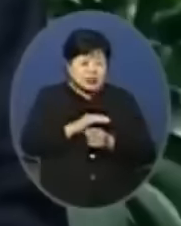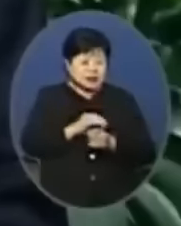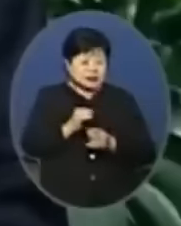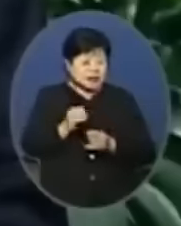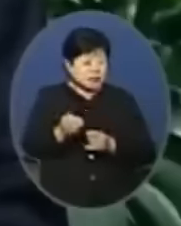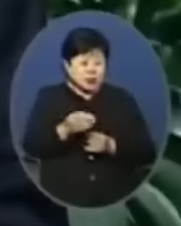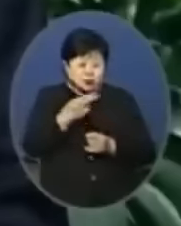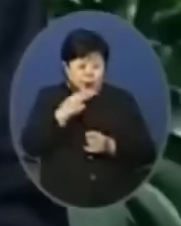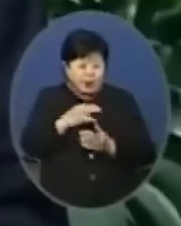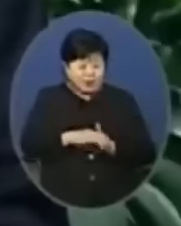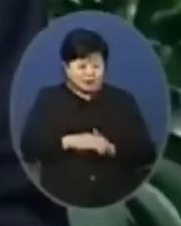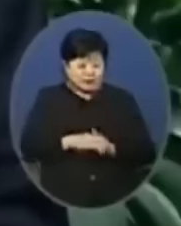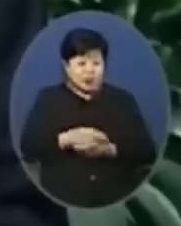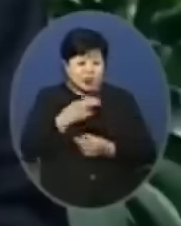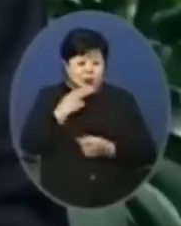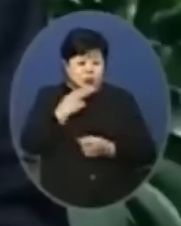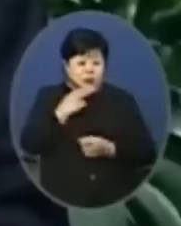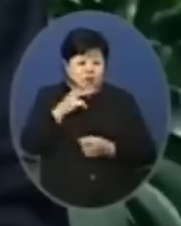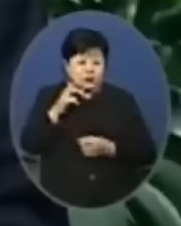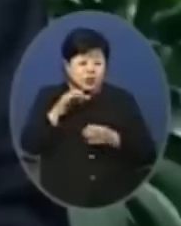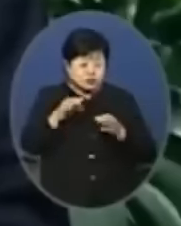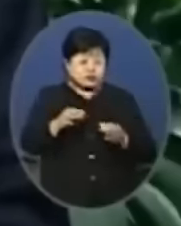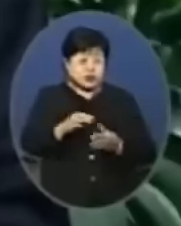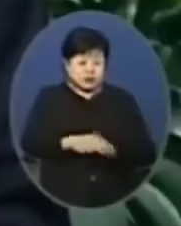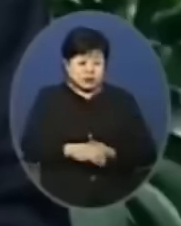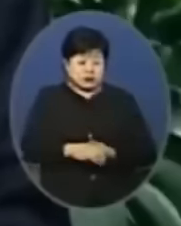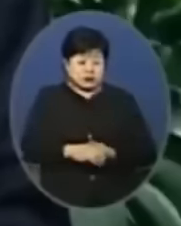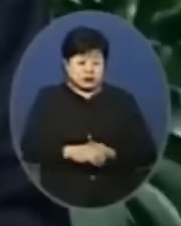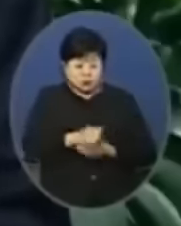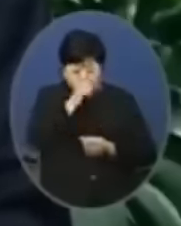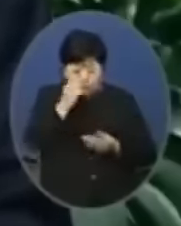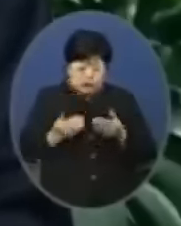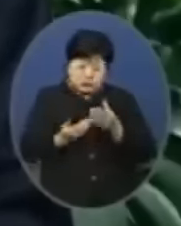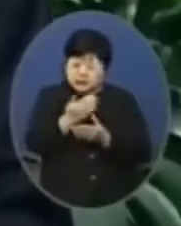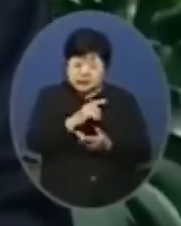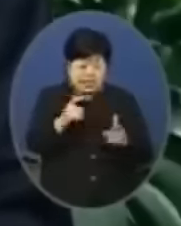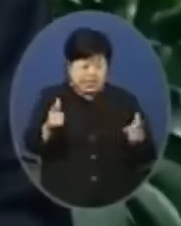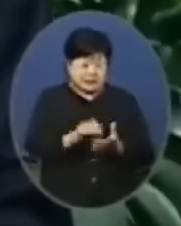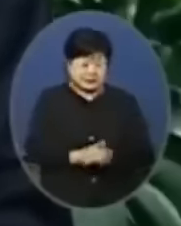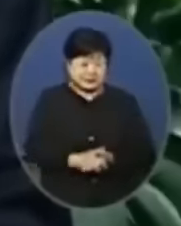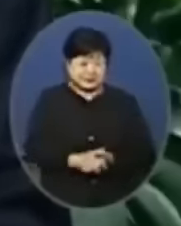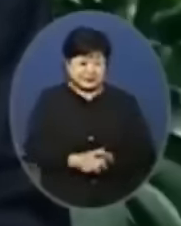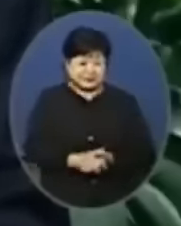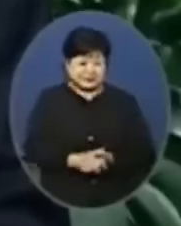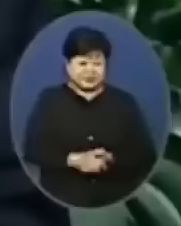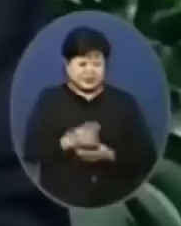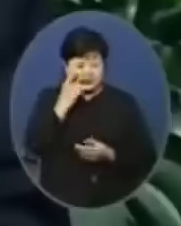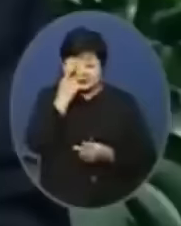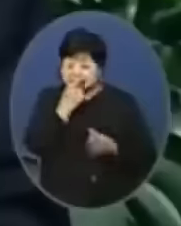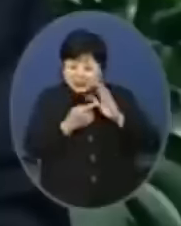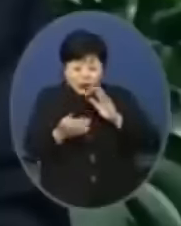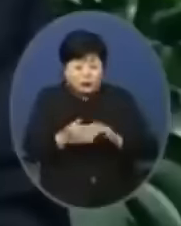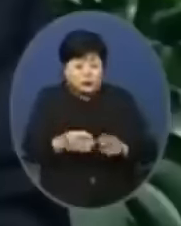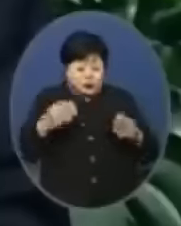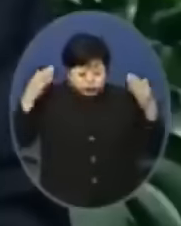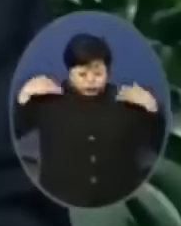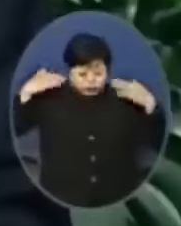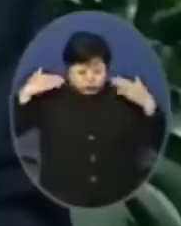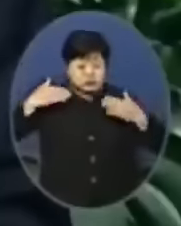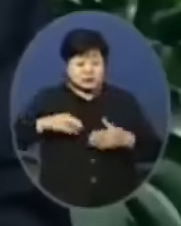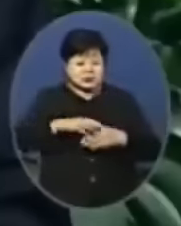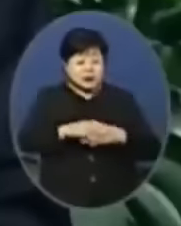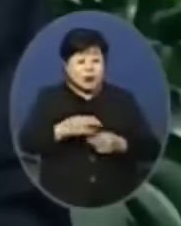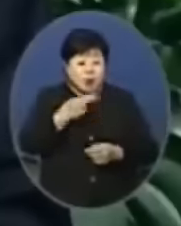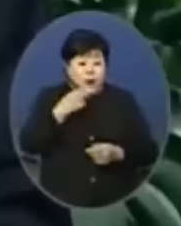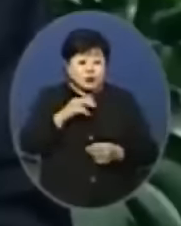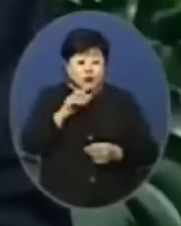없다. 없다는 말을 노래하고 다니면 좋은 일이 생길 리가 없습니다. 눈에는 아무 증거 안 보이고 교회는 아무 소리 안 들리고 손에